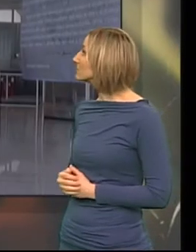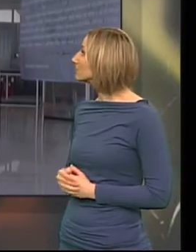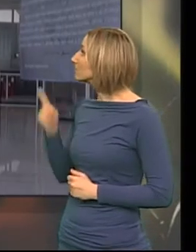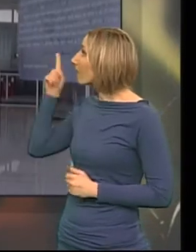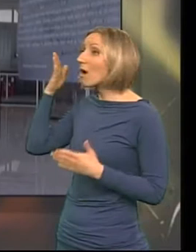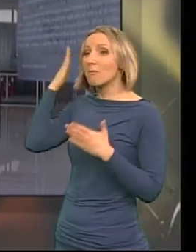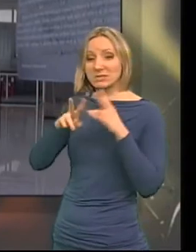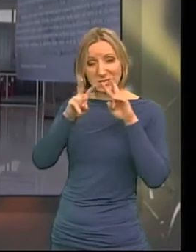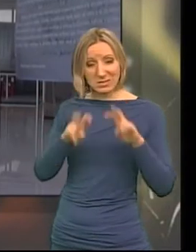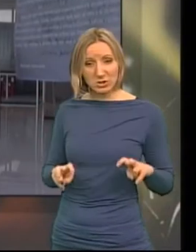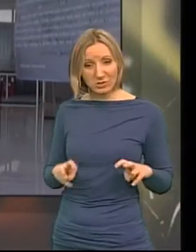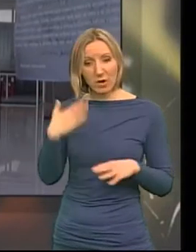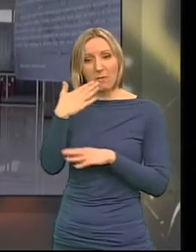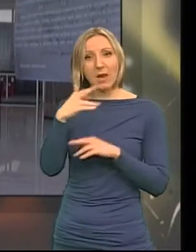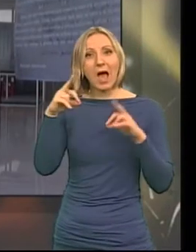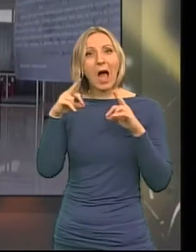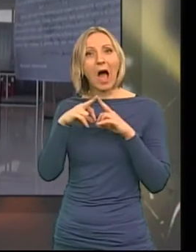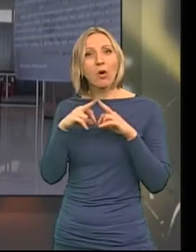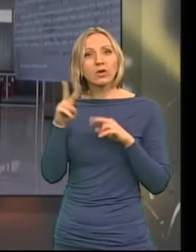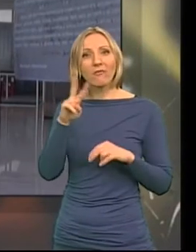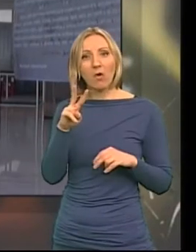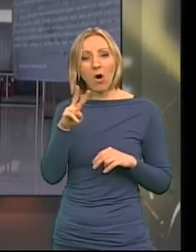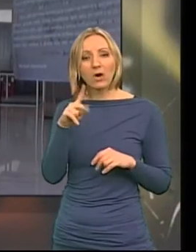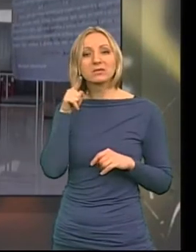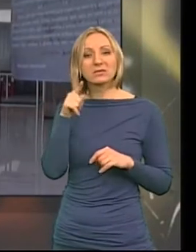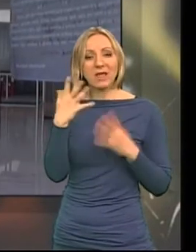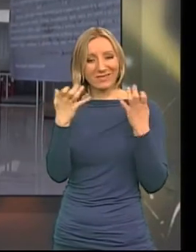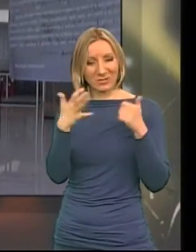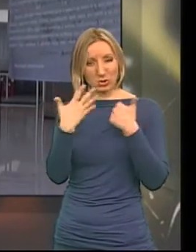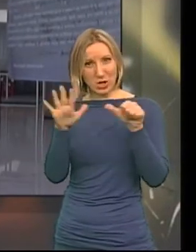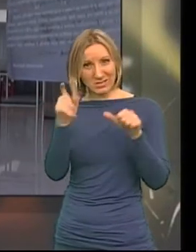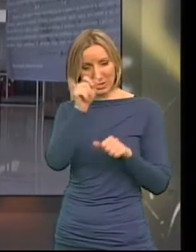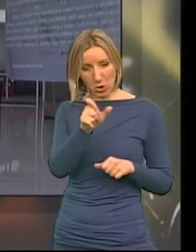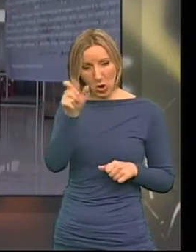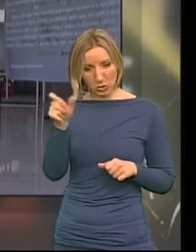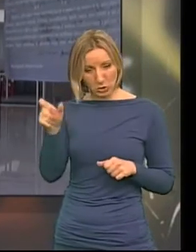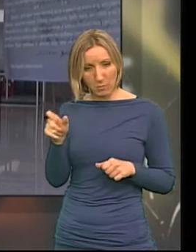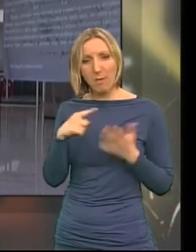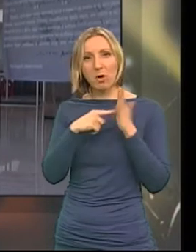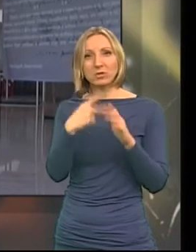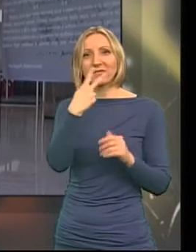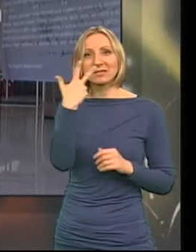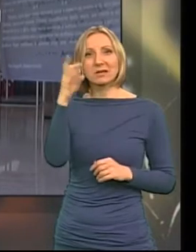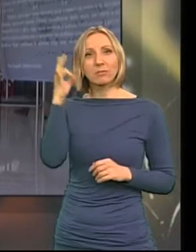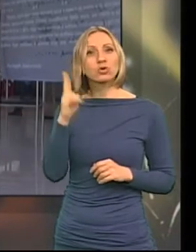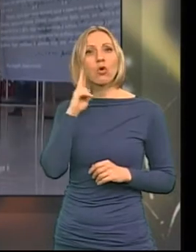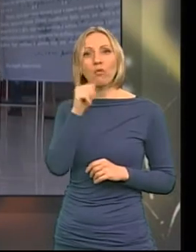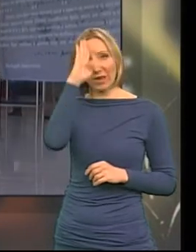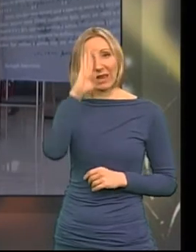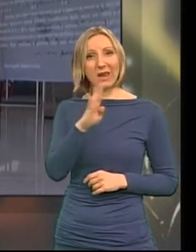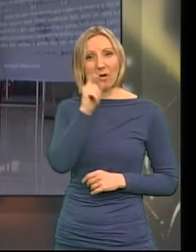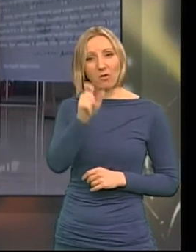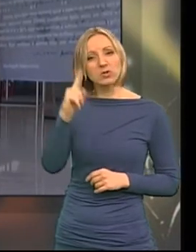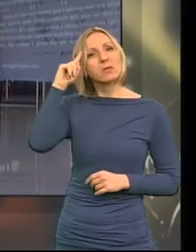Poslednje istraživanja kompanije Audiovox na uzorku od 916 osoba pokazuju da 23% gluvih i nagluvih